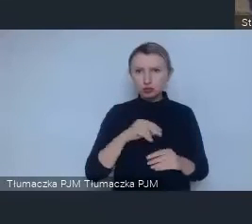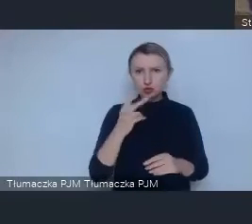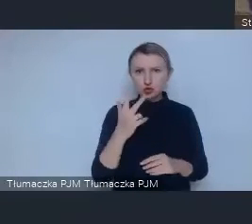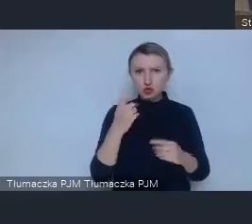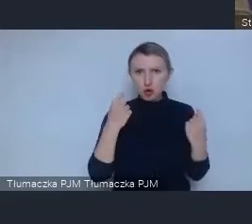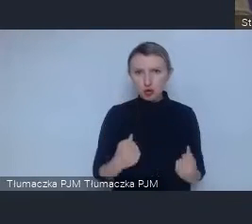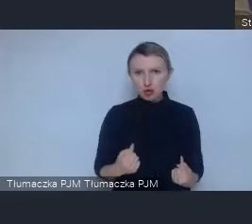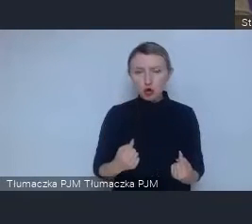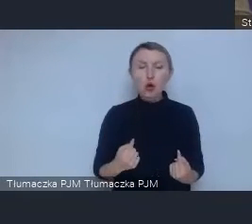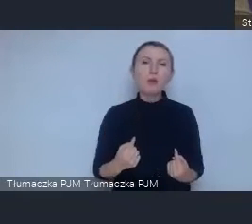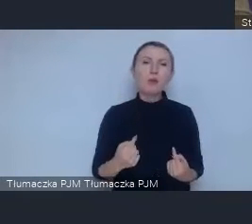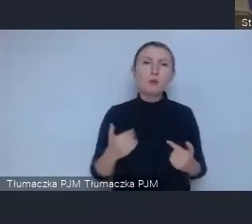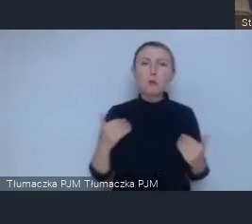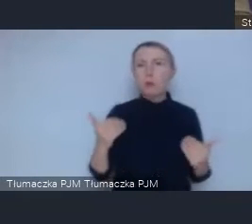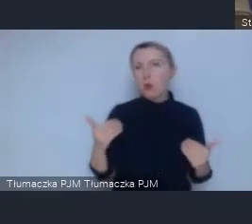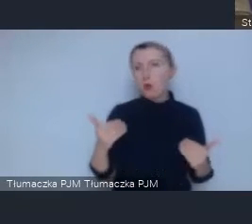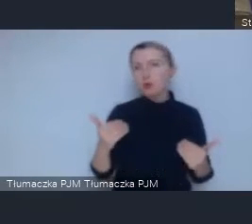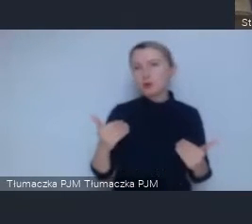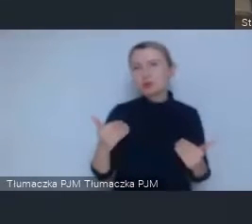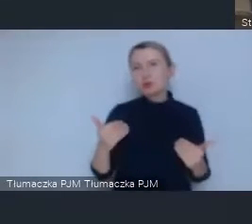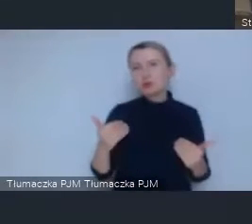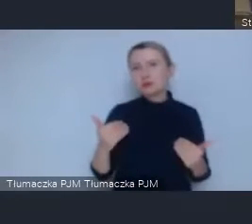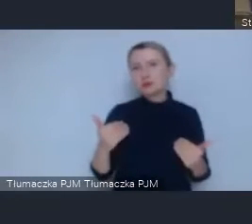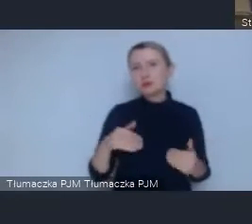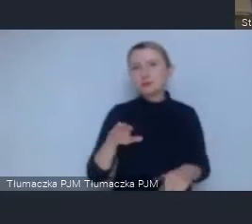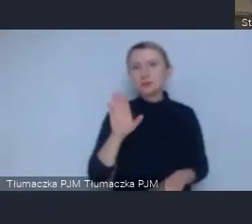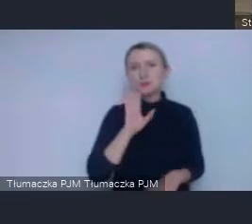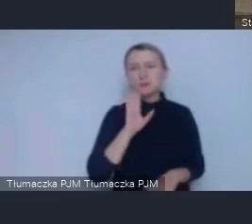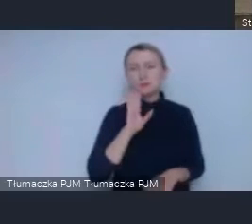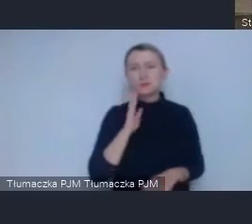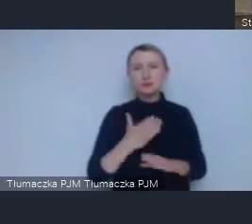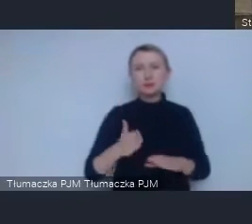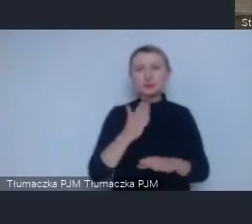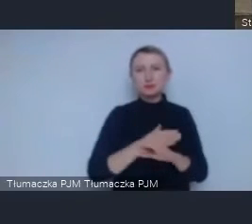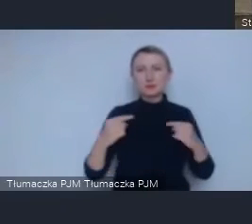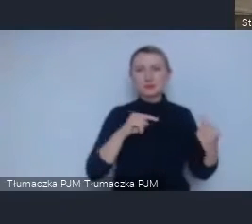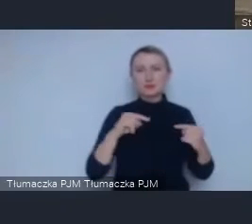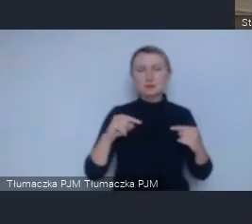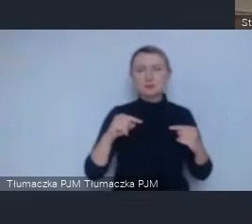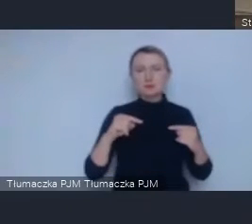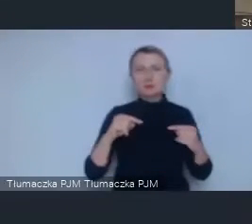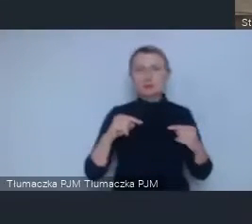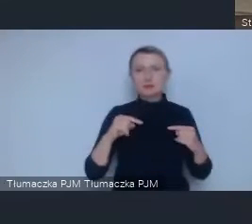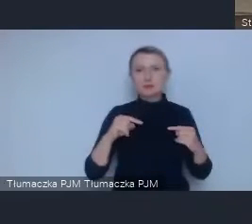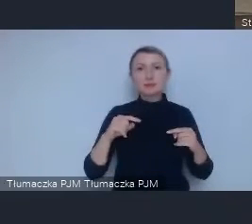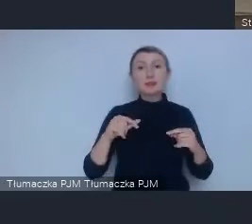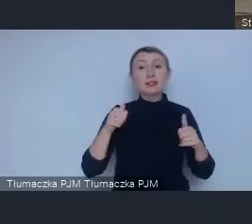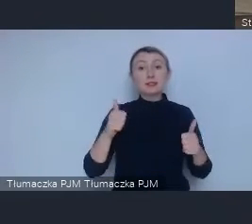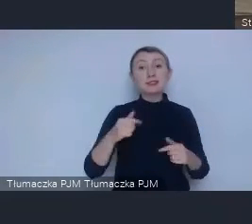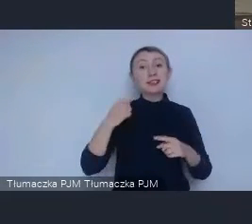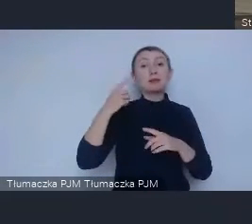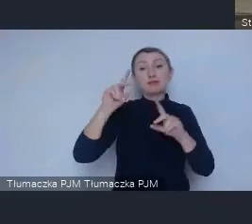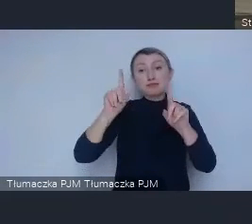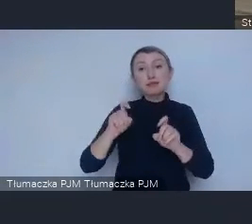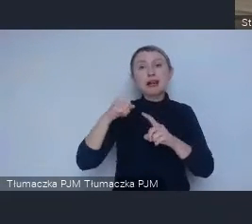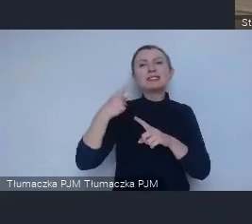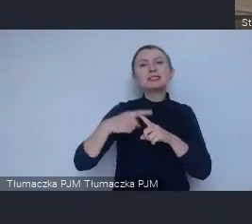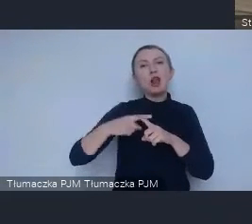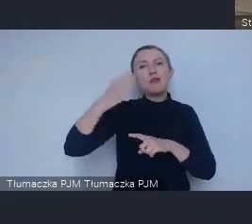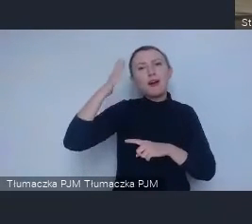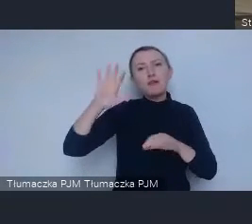może poprzednio, tak jak w poprzedniej dyskusji, zaczniemy od Stalowej Woli. Panie